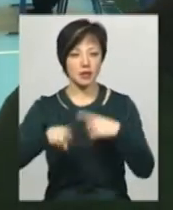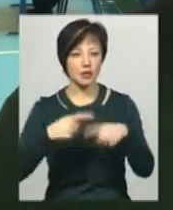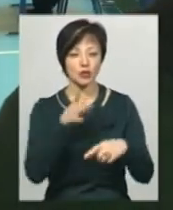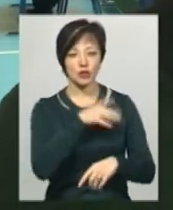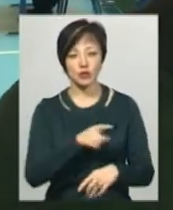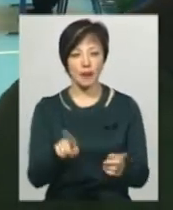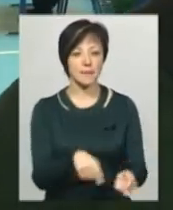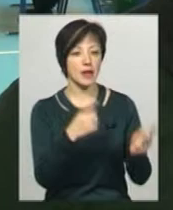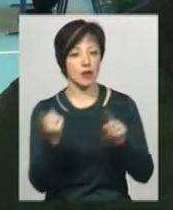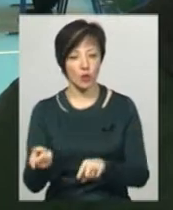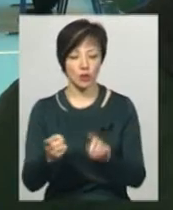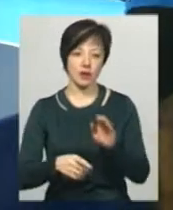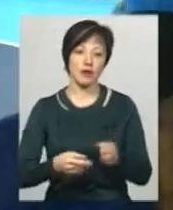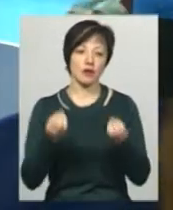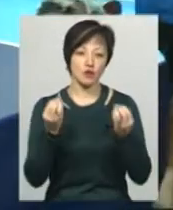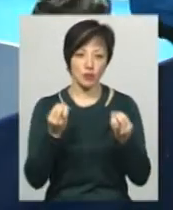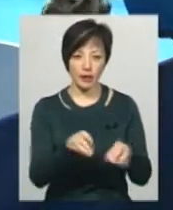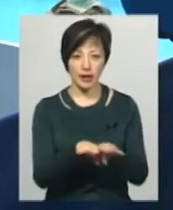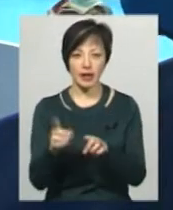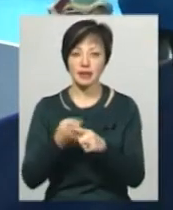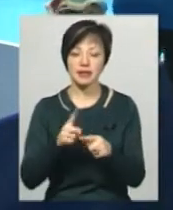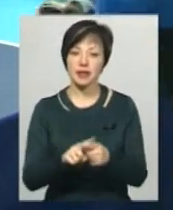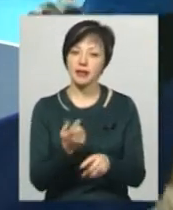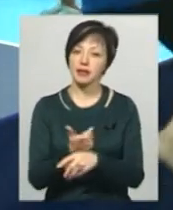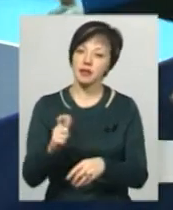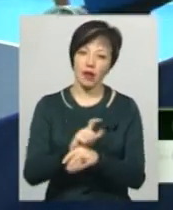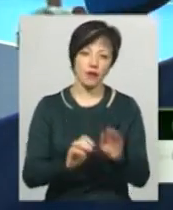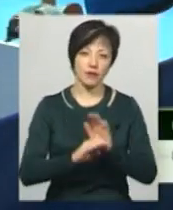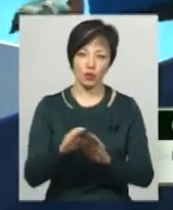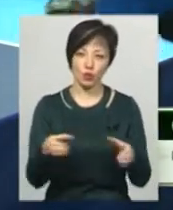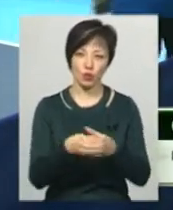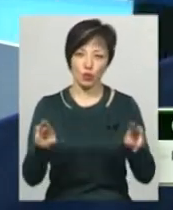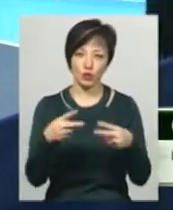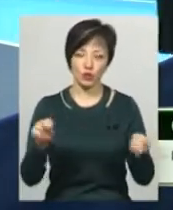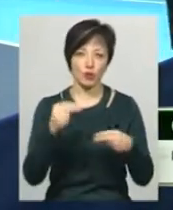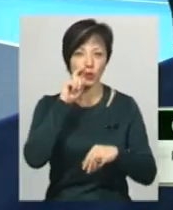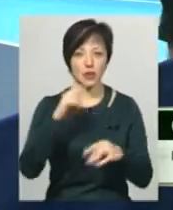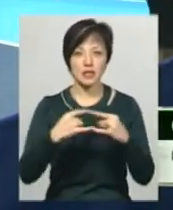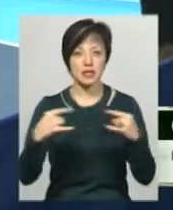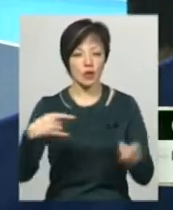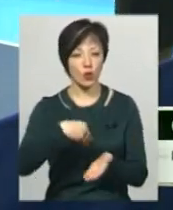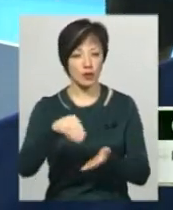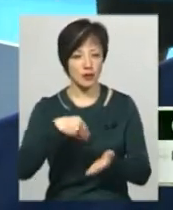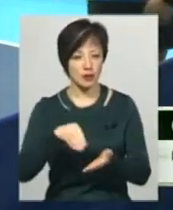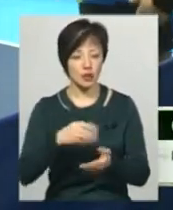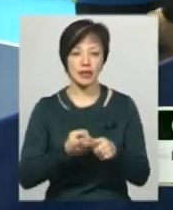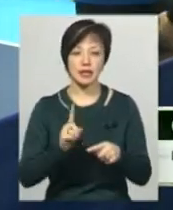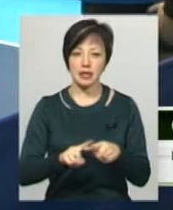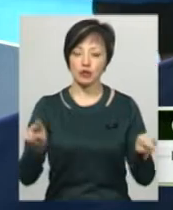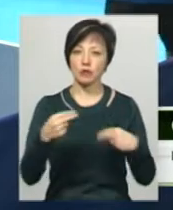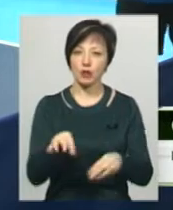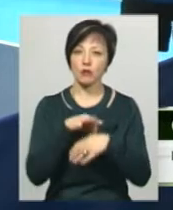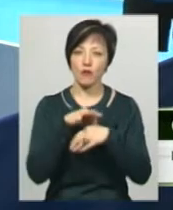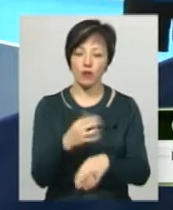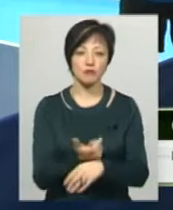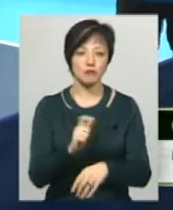сезон переходять в суперлігу. Суперліга – це найвищий дивізіон клубного чемпіонату України з настільного тенісу. Цей чемпіонат проводиться